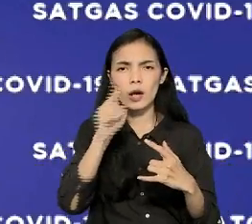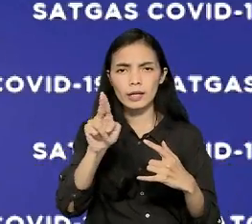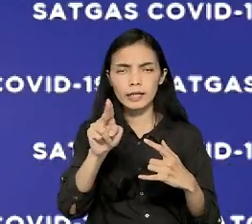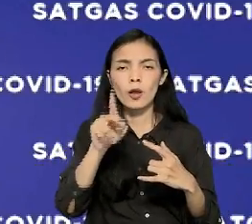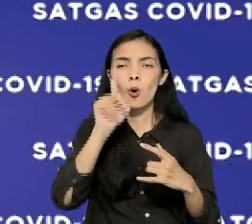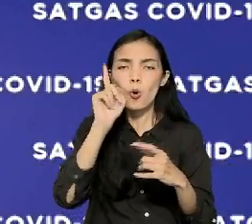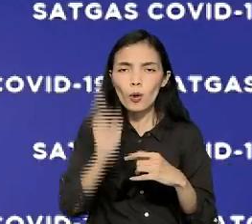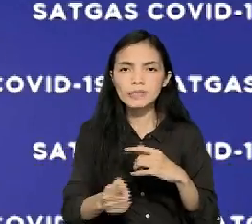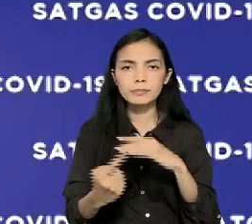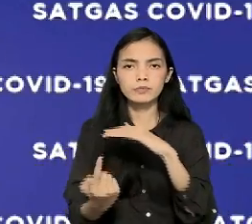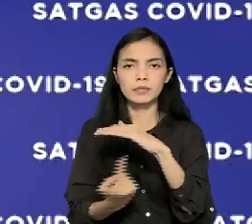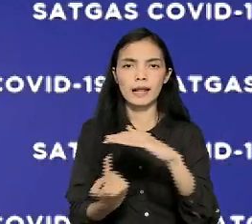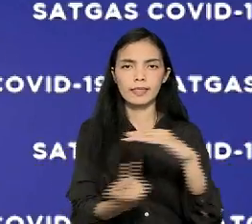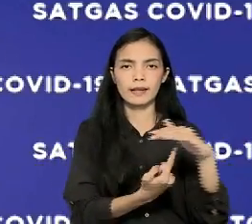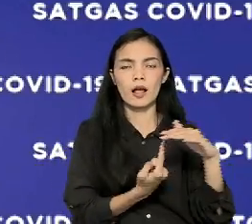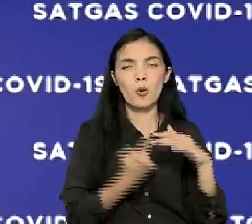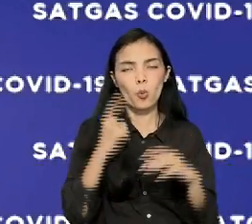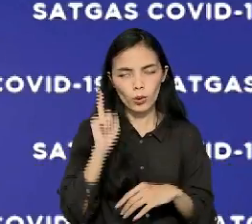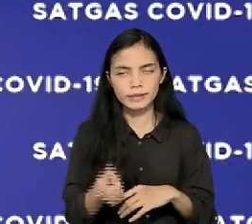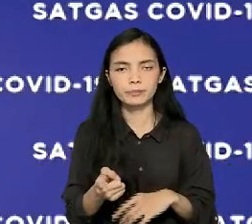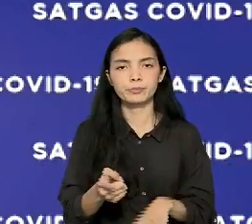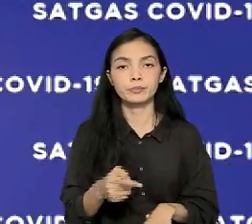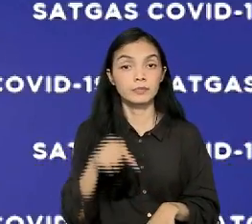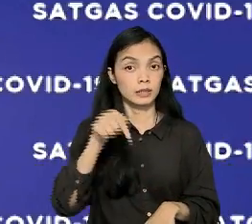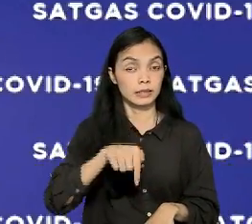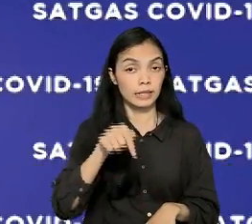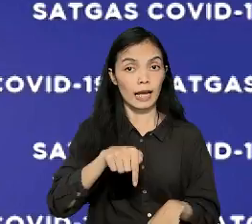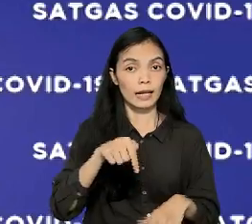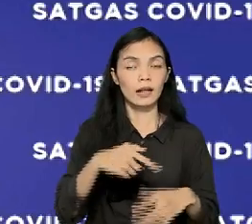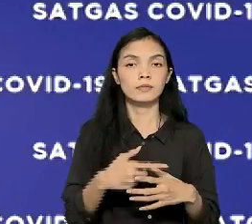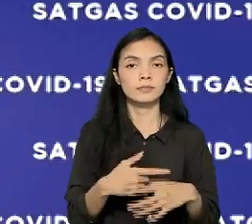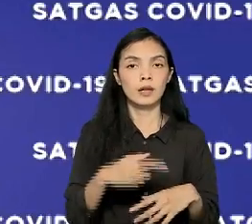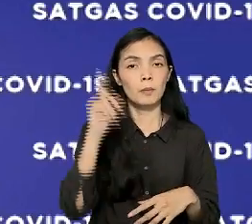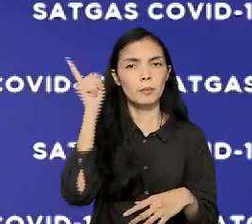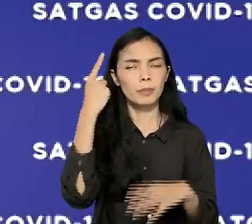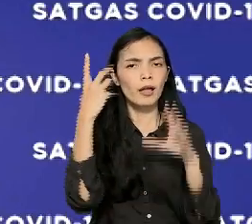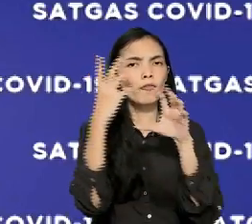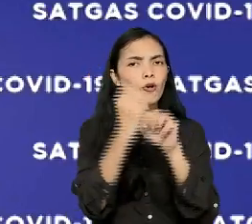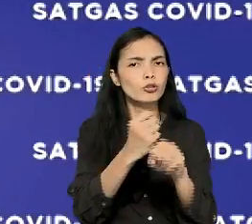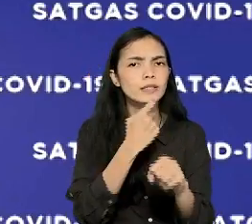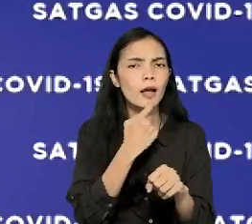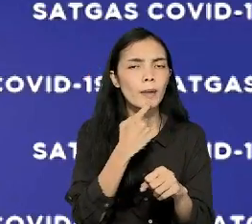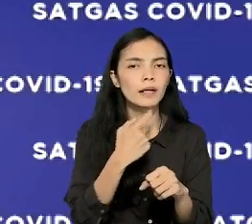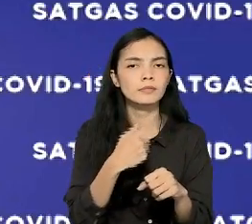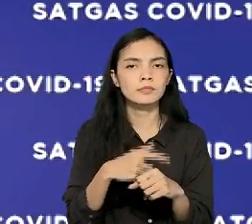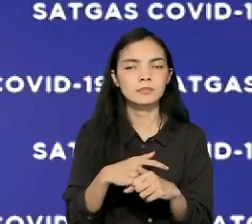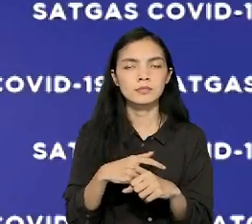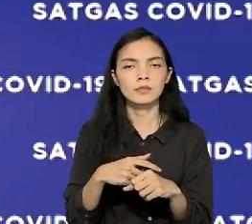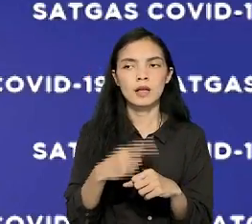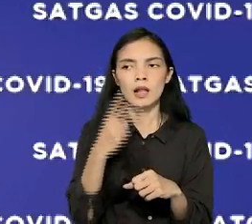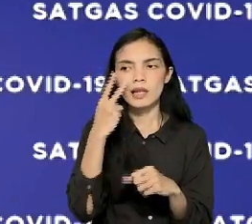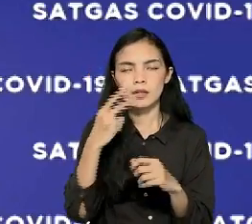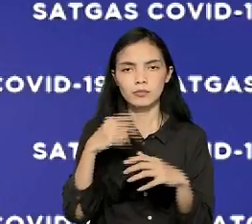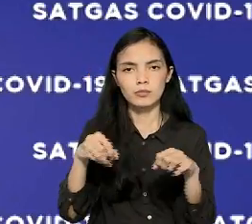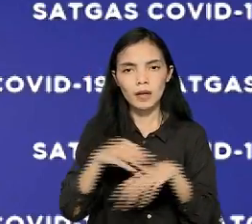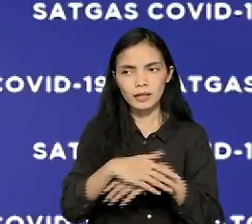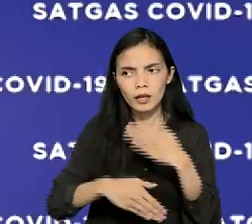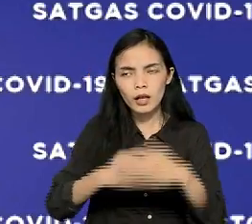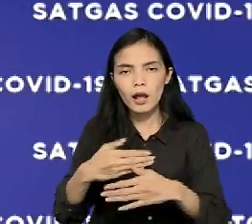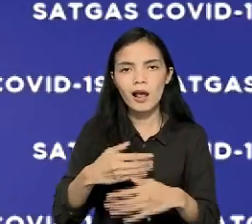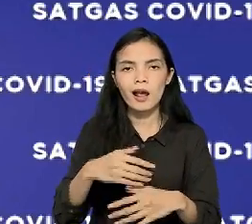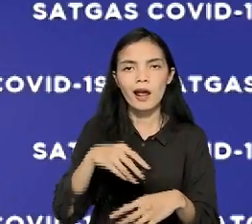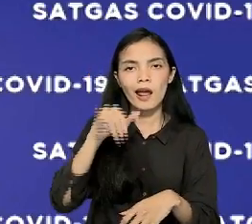dimanapun karantina dilakukan. Saat ini, fokus pemerintah ialah melakukan evaluasi berkelanjutan